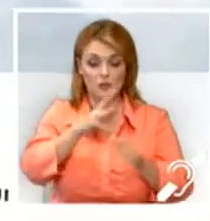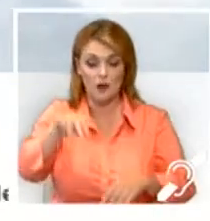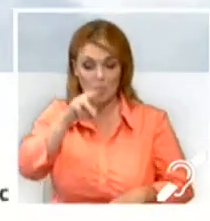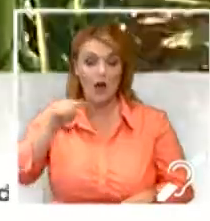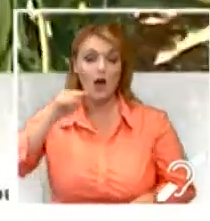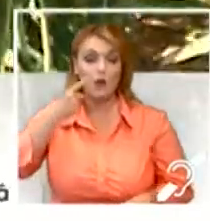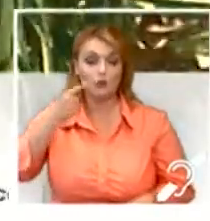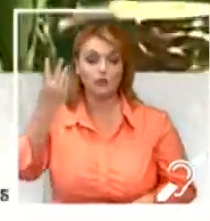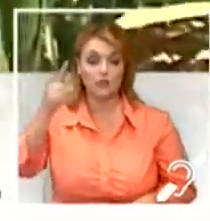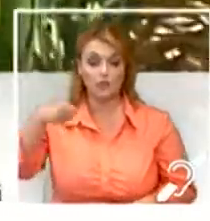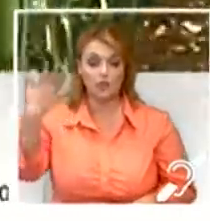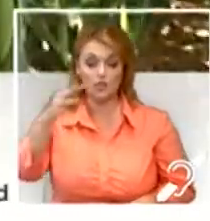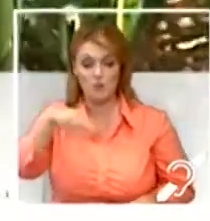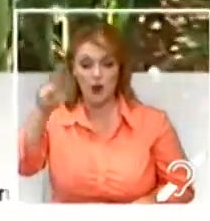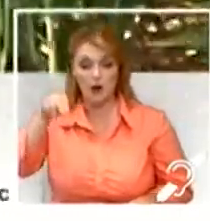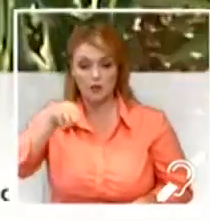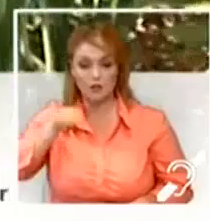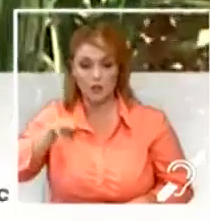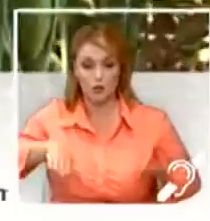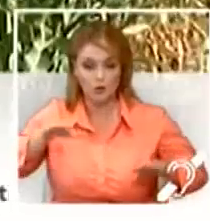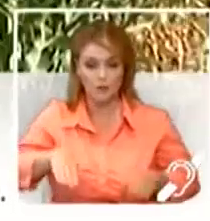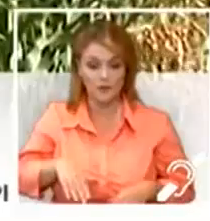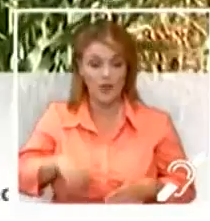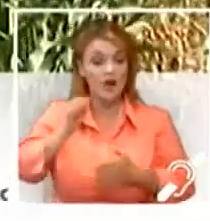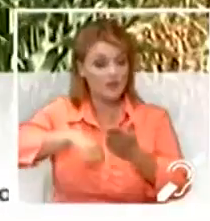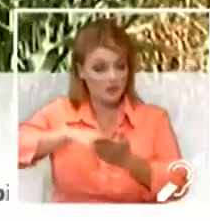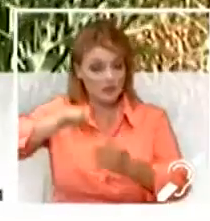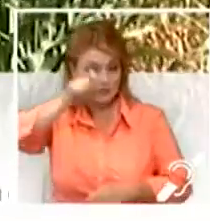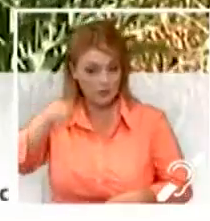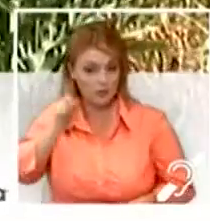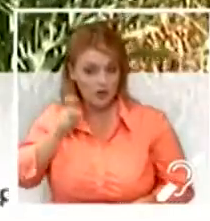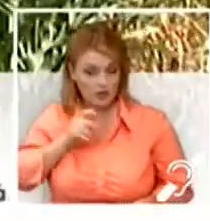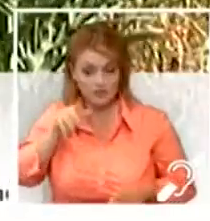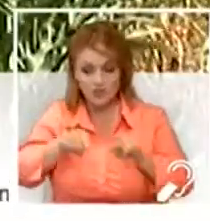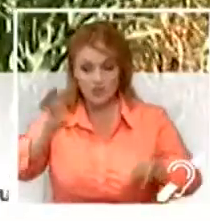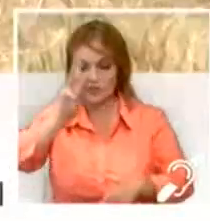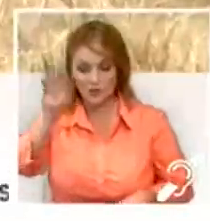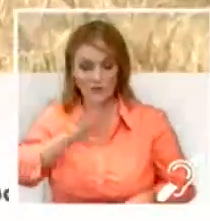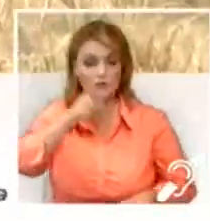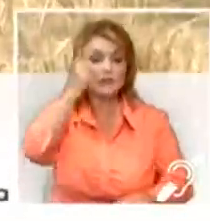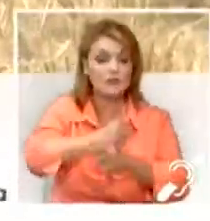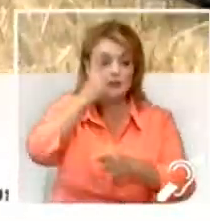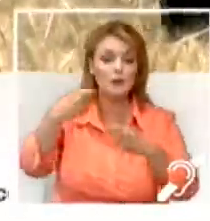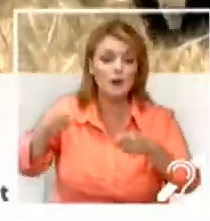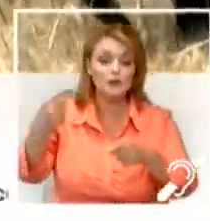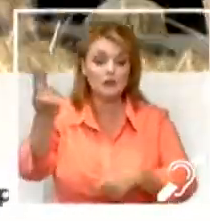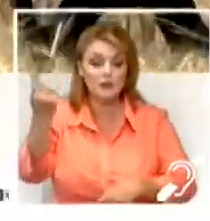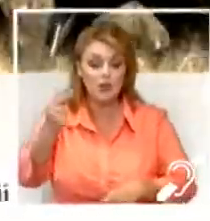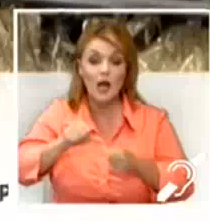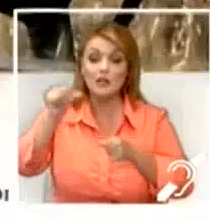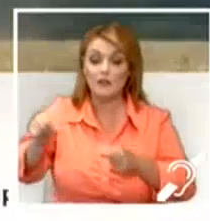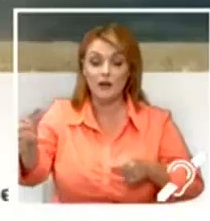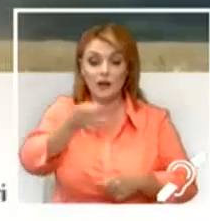porumb 3,5 milioane de tone. Totodată, în pofida războiului din Ucraina, când timp de 3 luni a fost interzis exportul de grâne, în